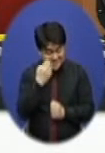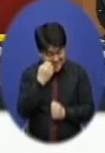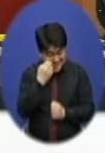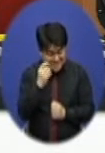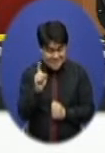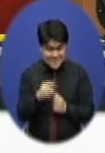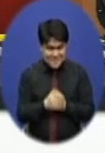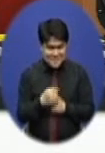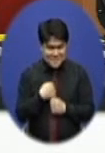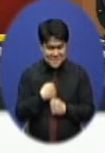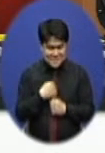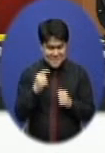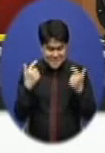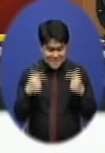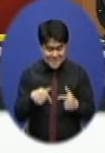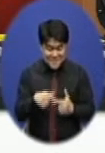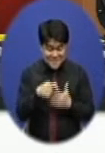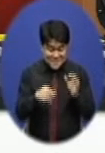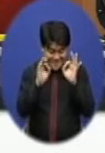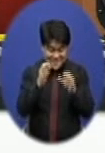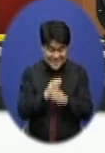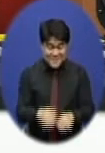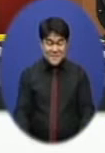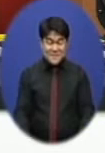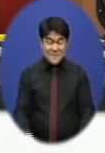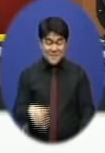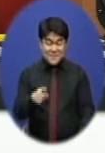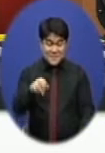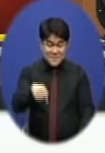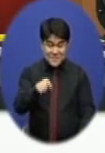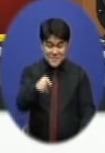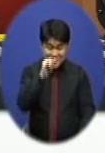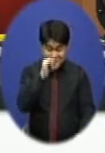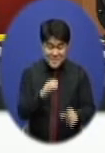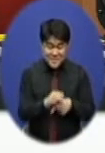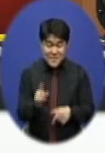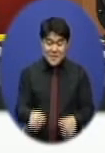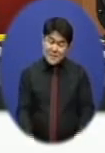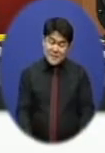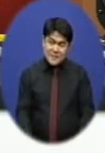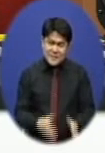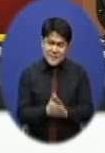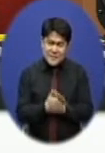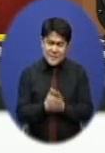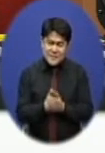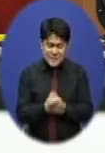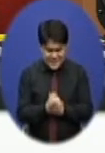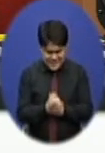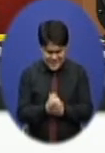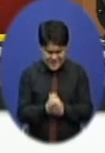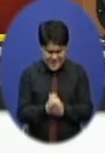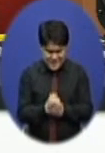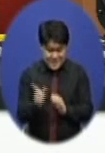항시 이 프로를 항시 보고 있으니까 서정우 네. 씨 내가 요즘 얘기를 이